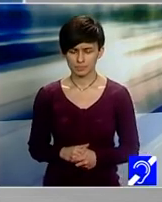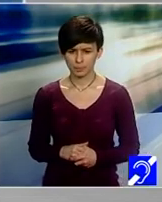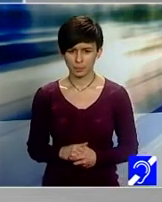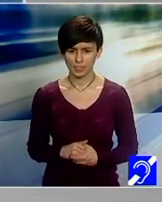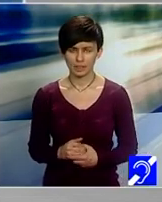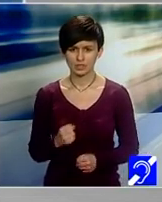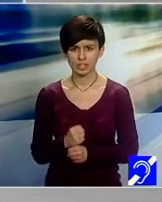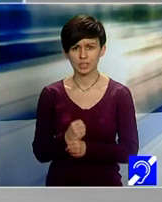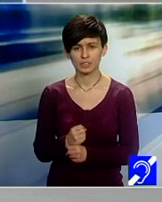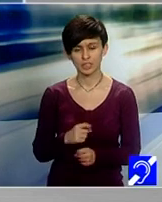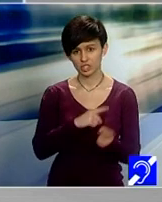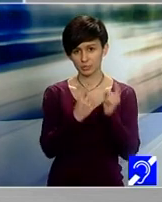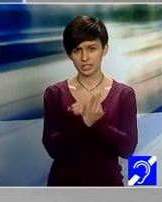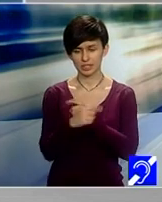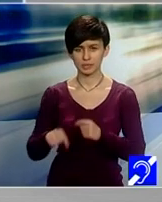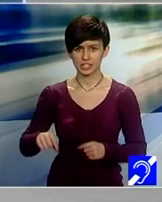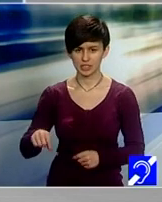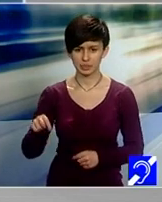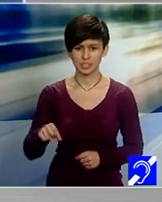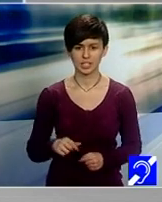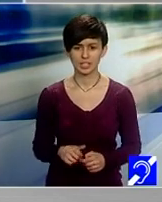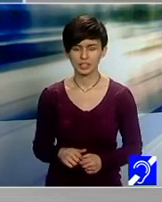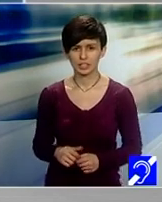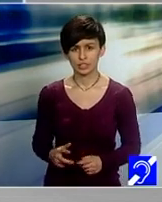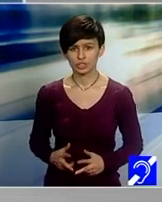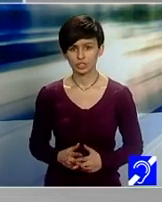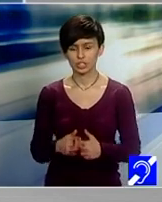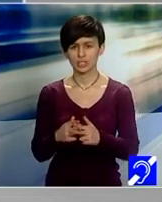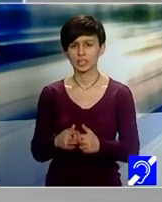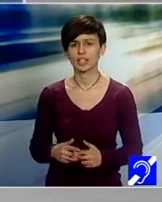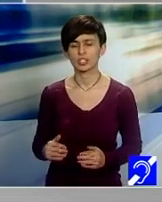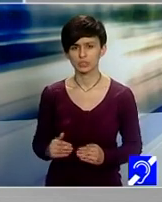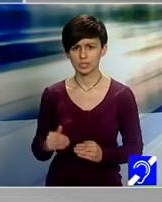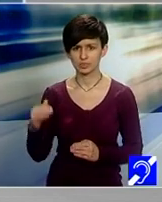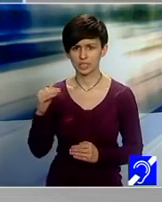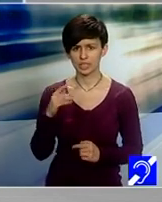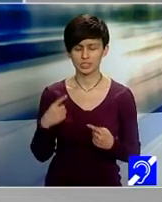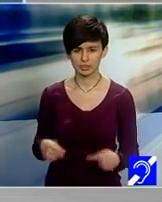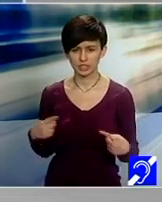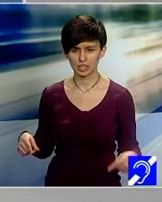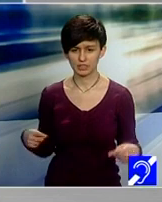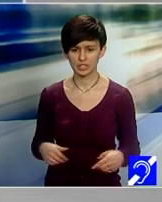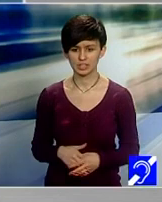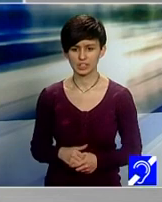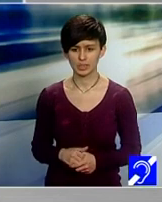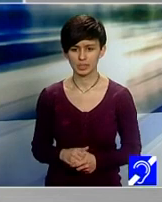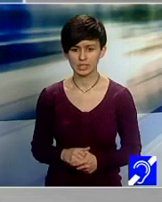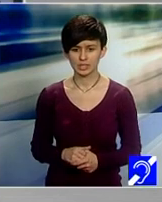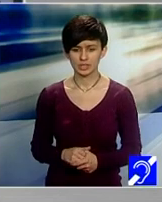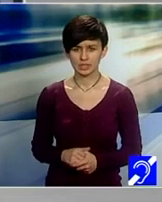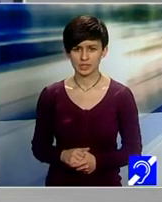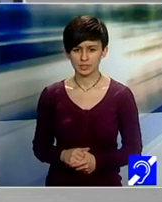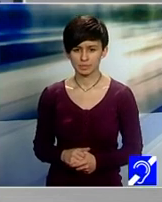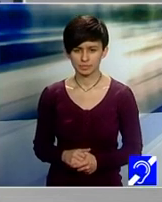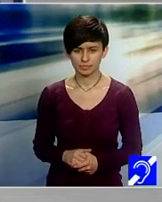organic schimb de semințe între noi și practic ne ajutăm reciproc să ne creștem, să ne diversificăm paleta. Și un lucru